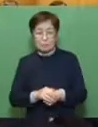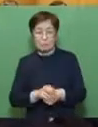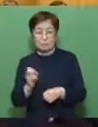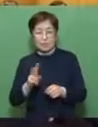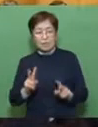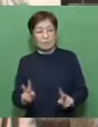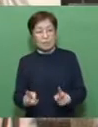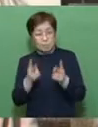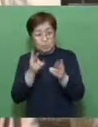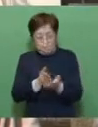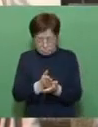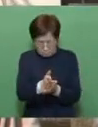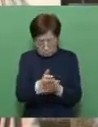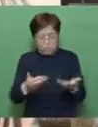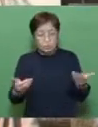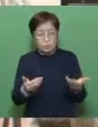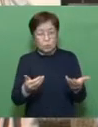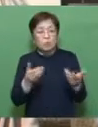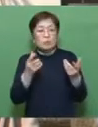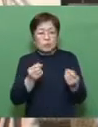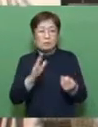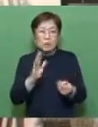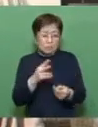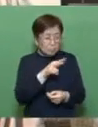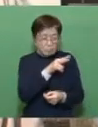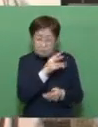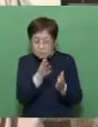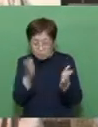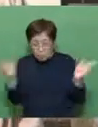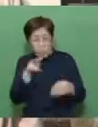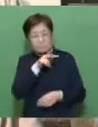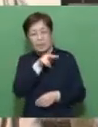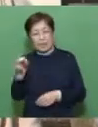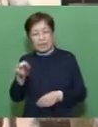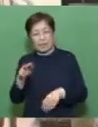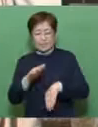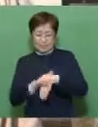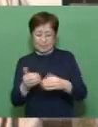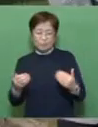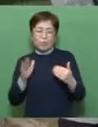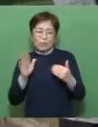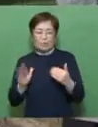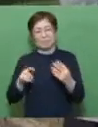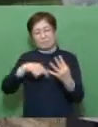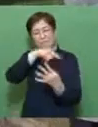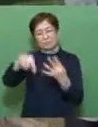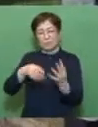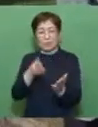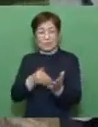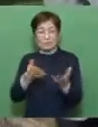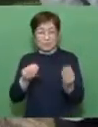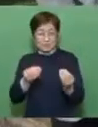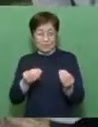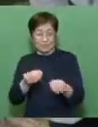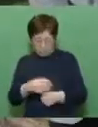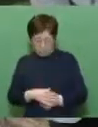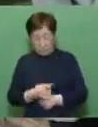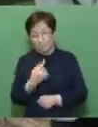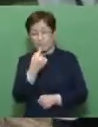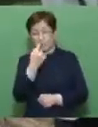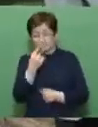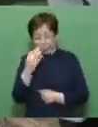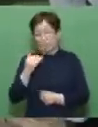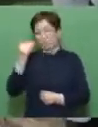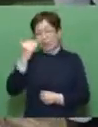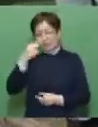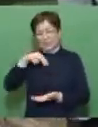にあの総合的な視点を忘れるこんなこと言いましたねああね私も先輩としてしっかり応援をしたいと